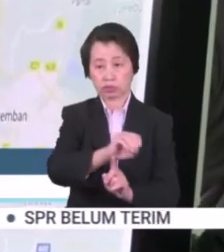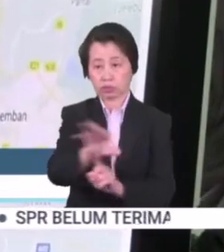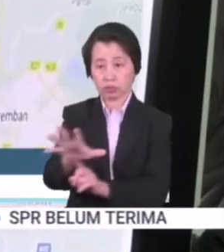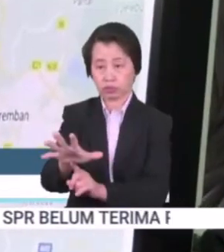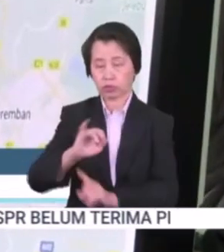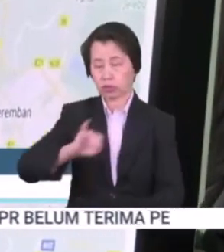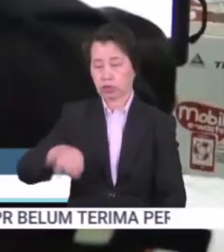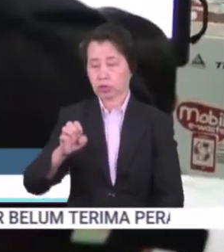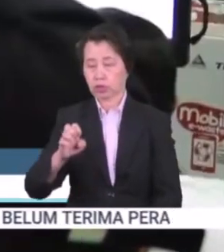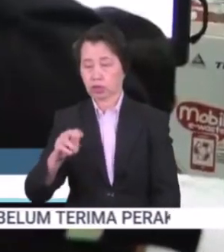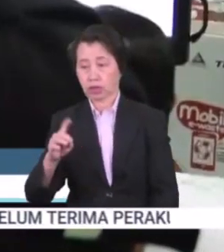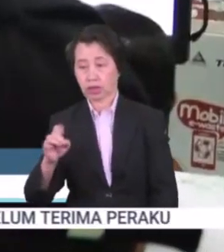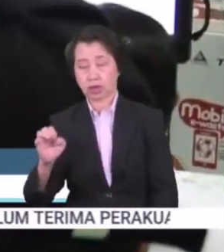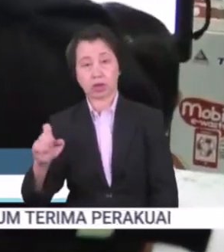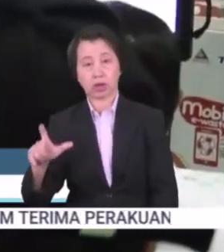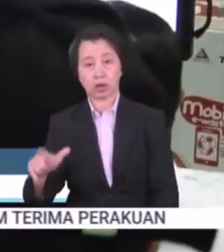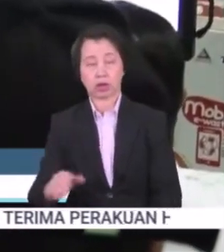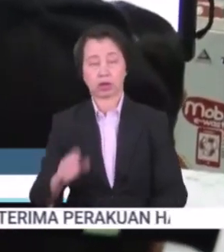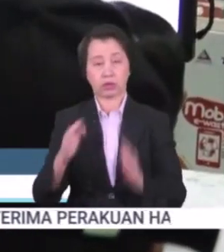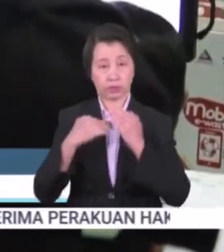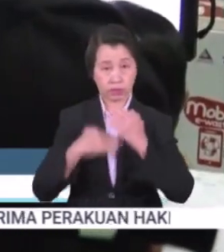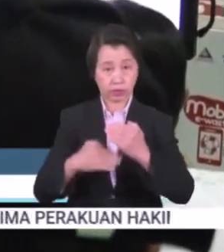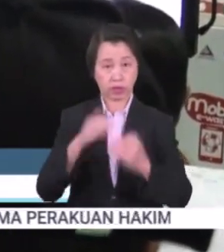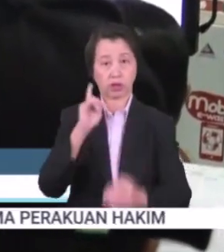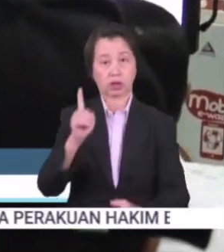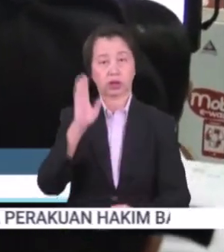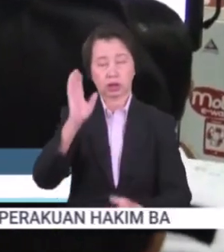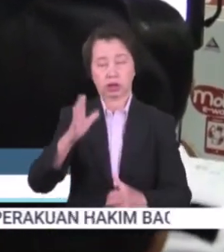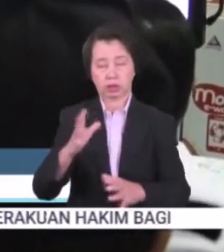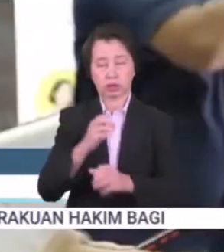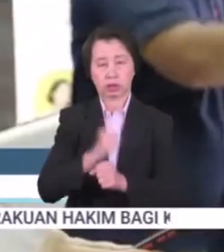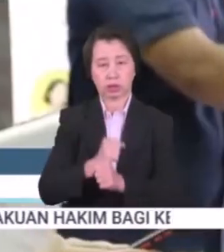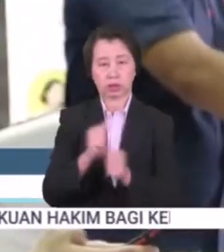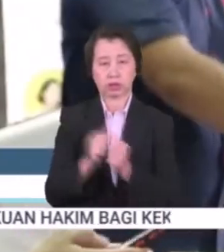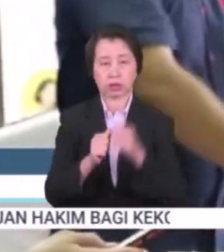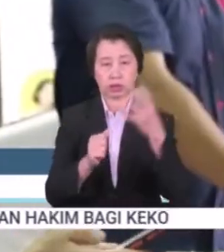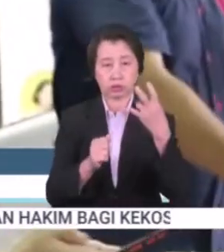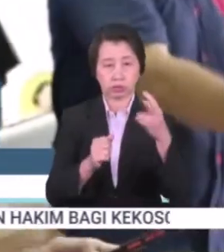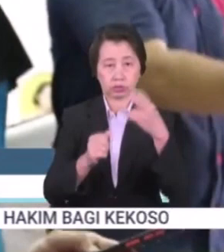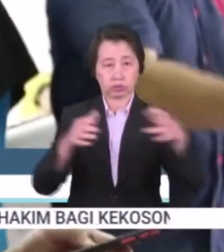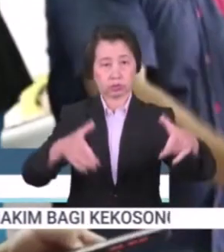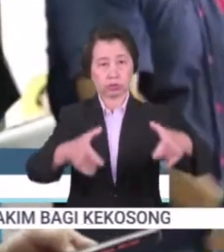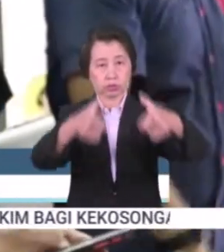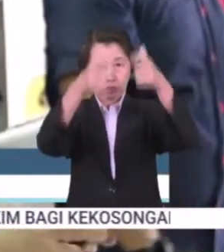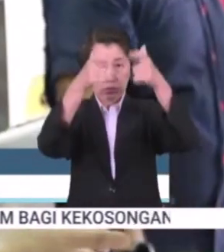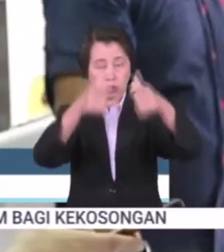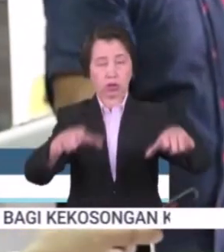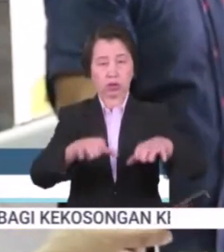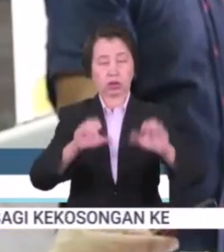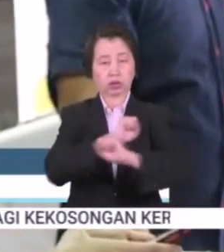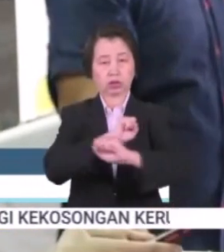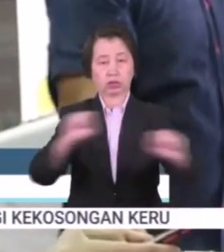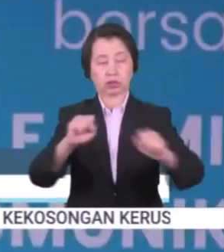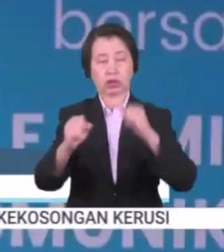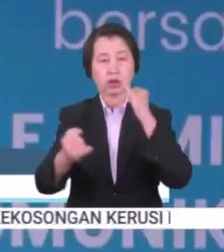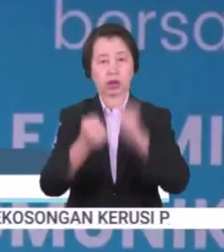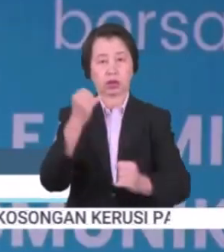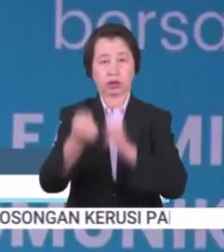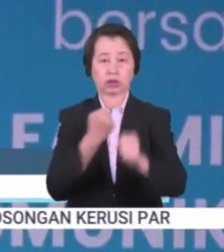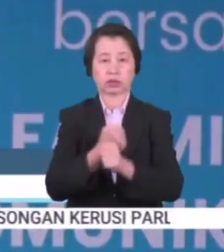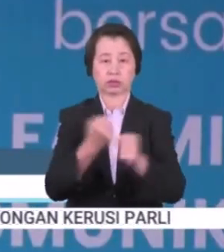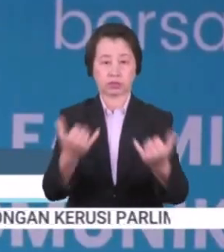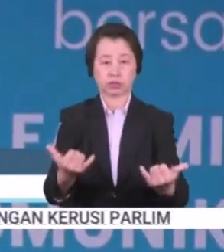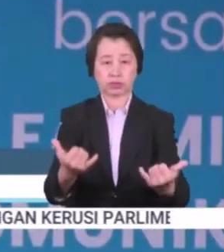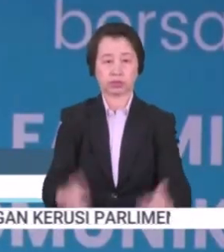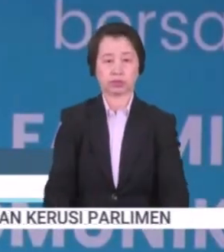fasa satu juga mencatat pencapaian membran sangkaan dengan 17 menara komunikasi baru dijangkau siap menjelang akhir tahun